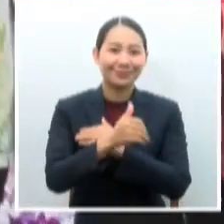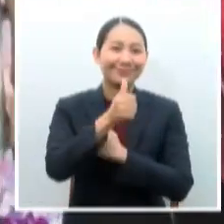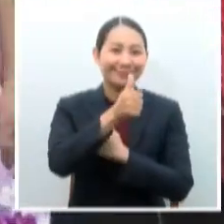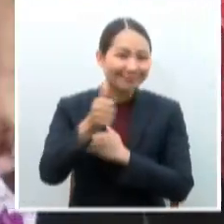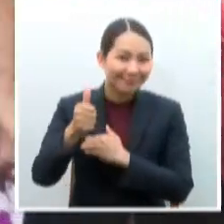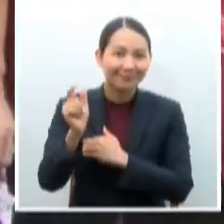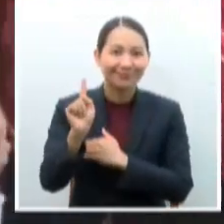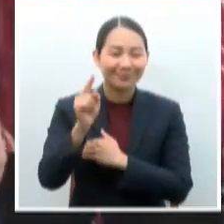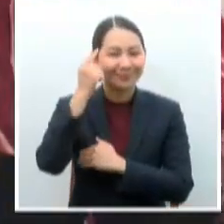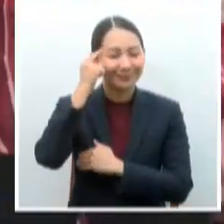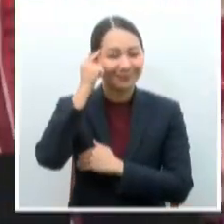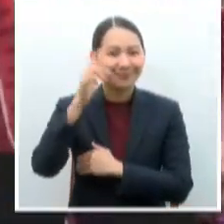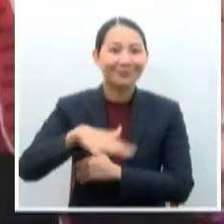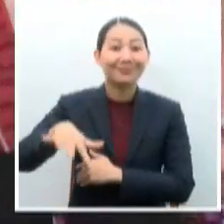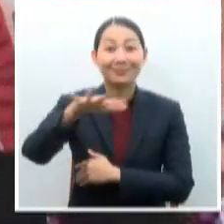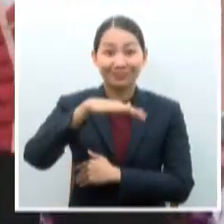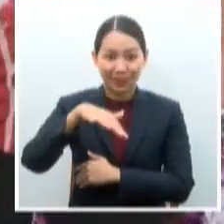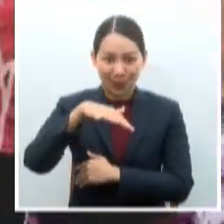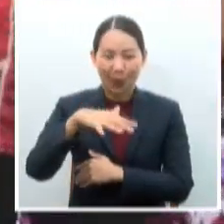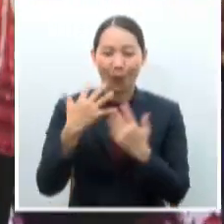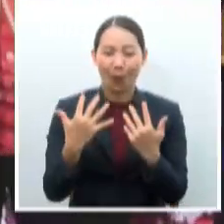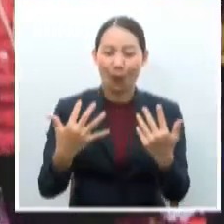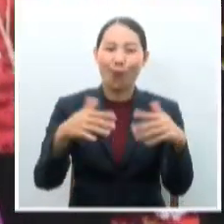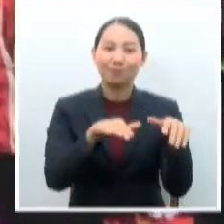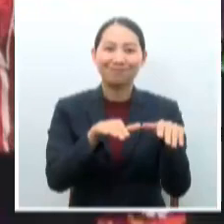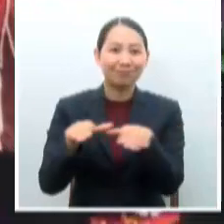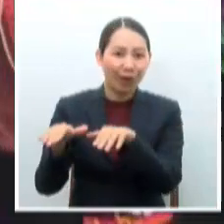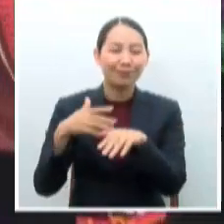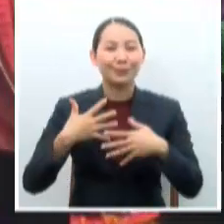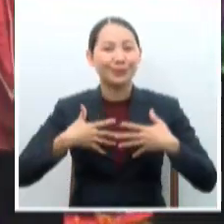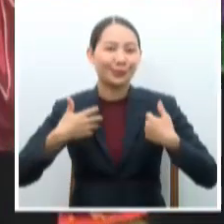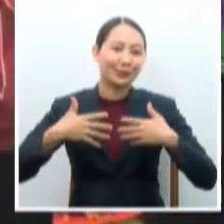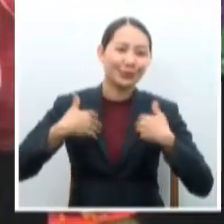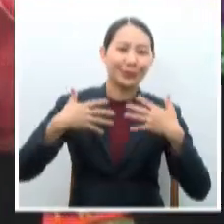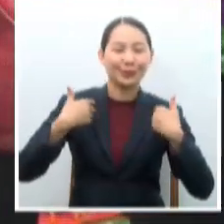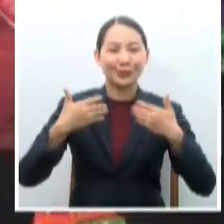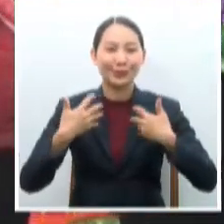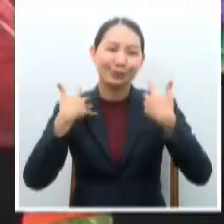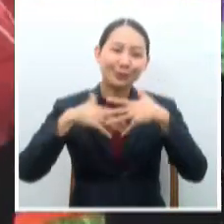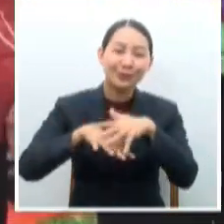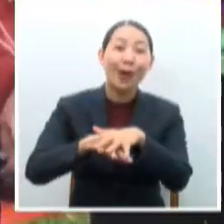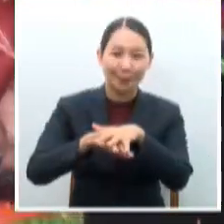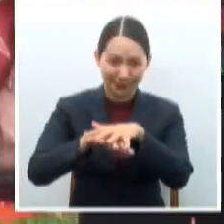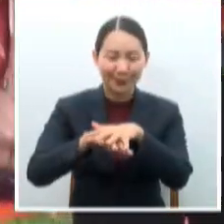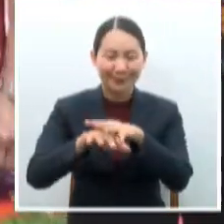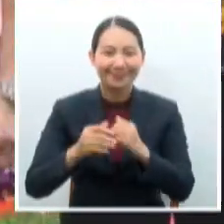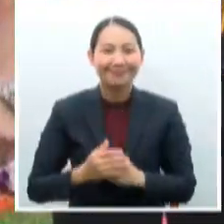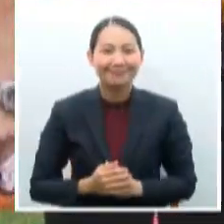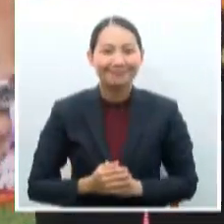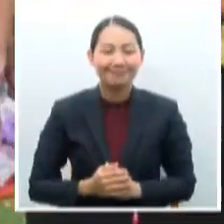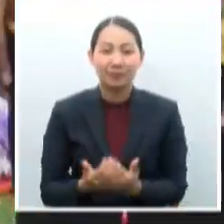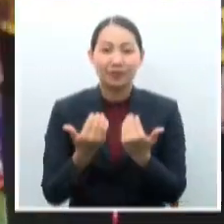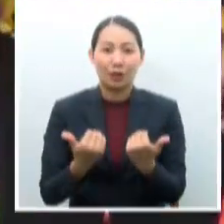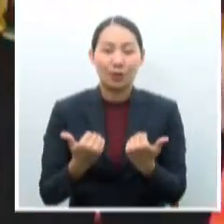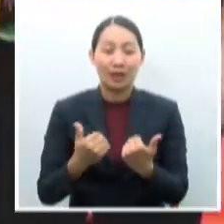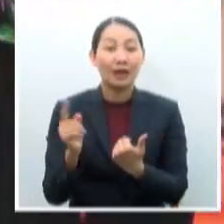ราอยู่กันพร้อมหน้าแล้วก็มีความสุขสนุกสนานกันในวันนี้เป็นความสุขอย่างหนึ่งที่ผู้